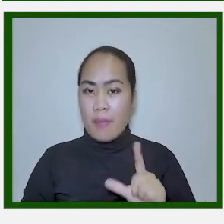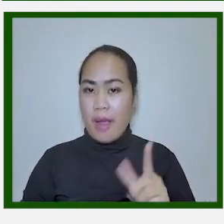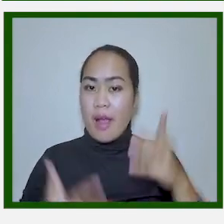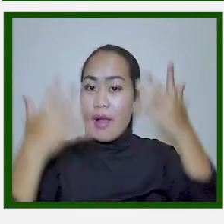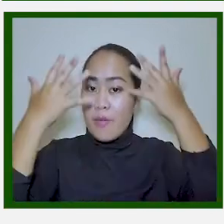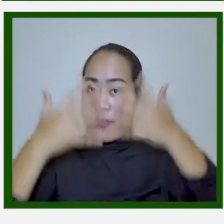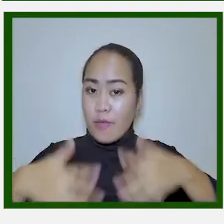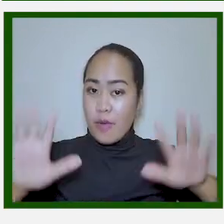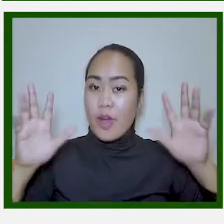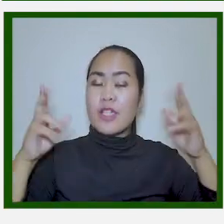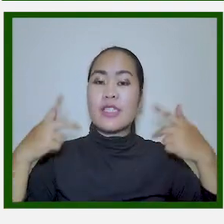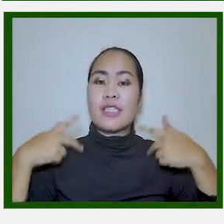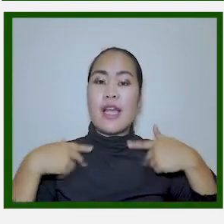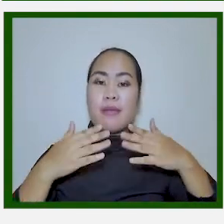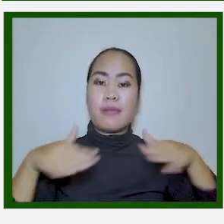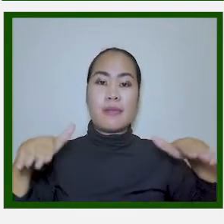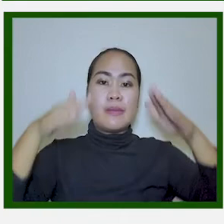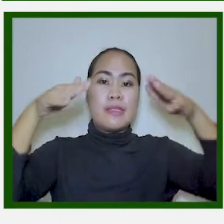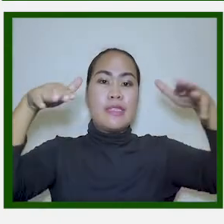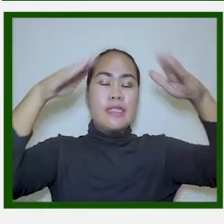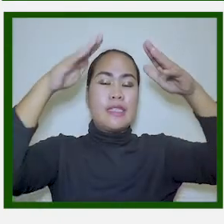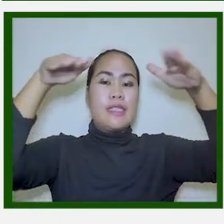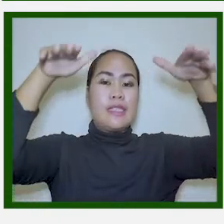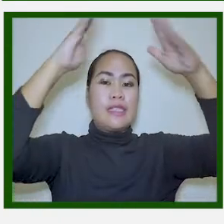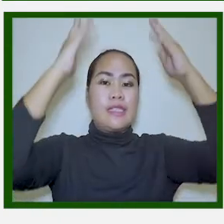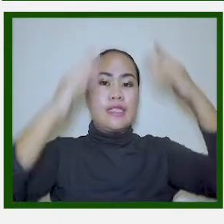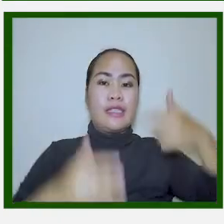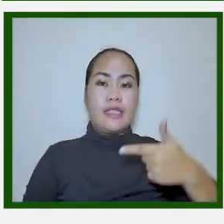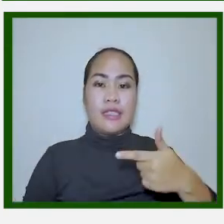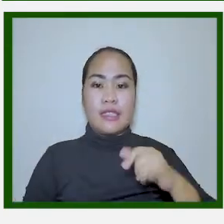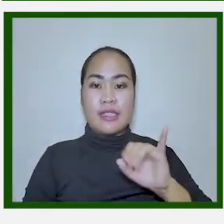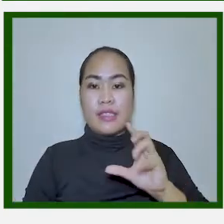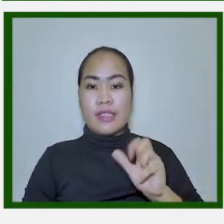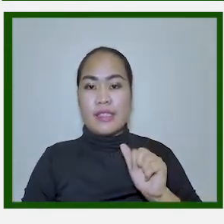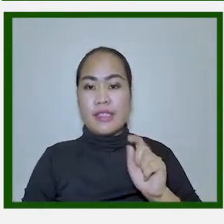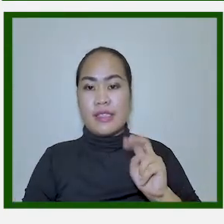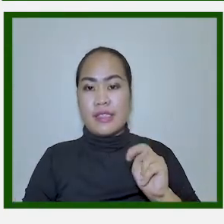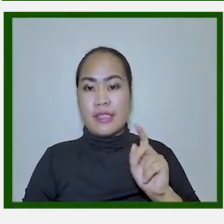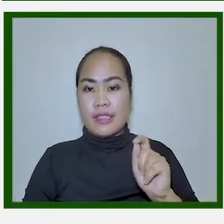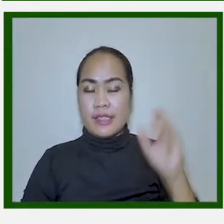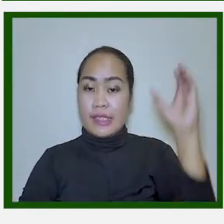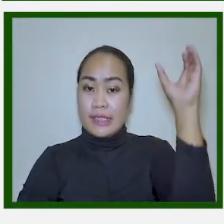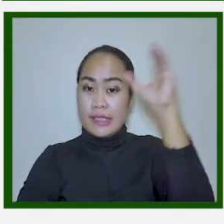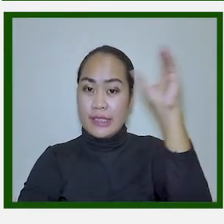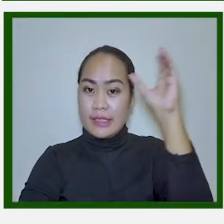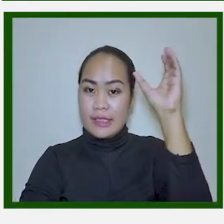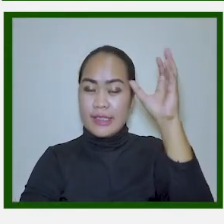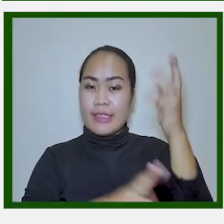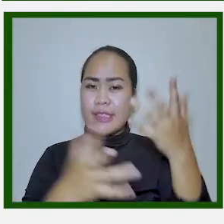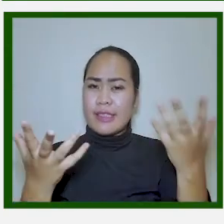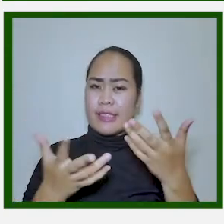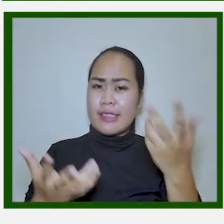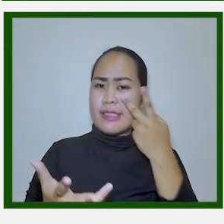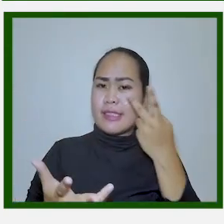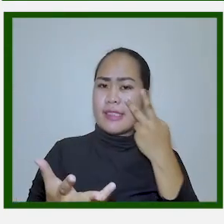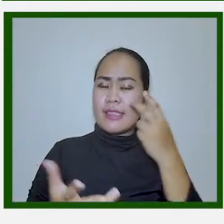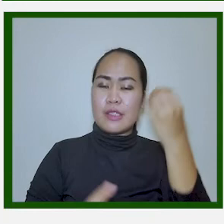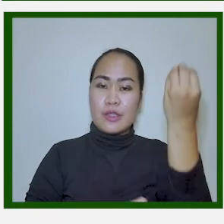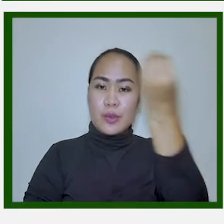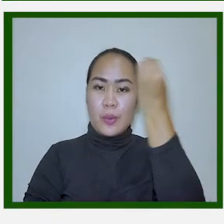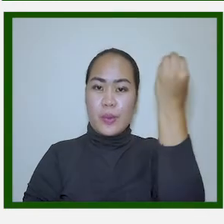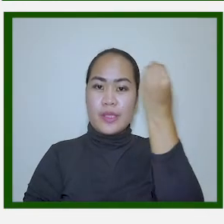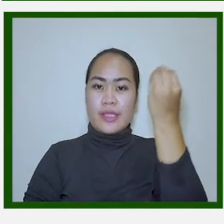na matatagpuan naman po sa Ortigas Center, no? So ito po yung dalawang Christmas tree, no? Isa Pasig side,